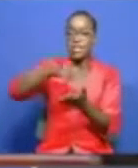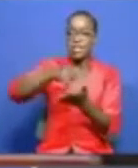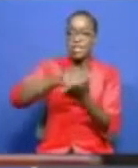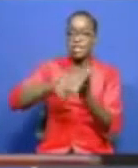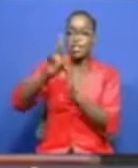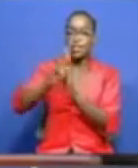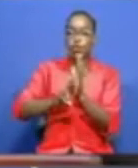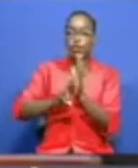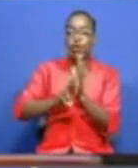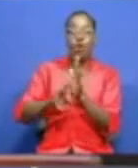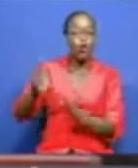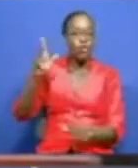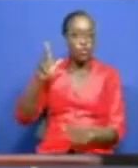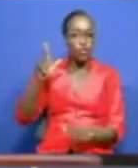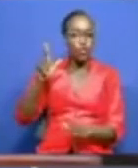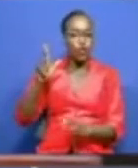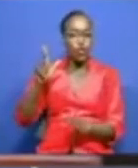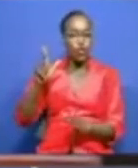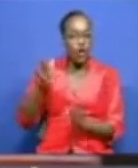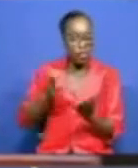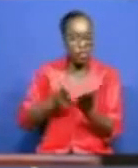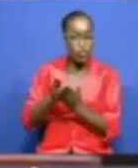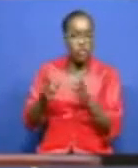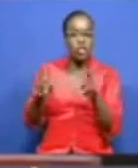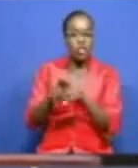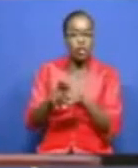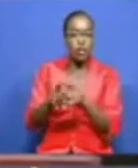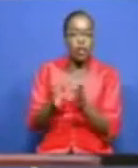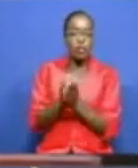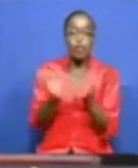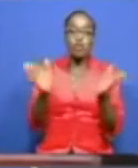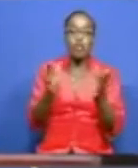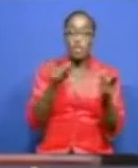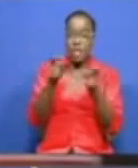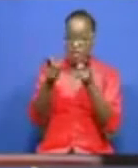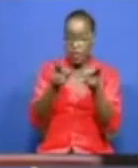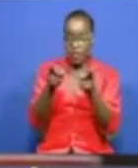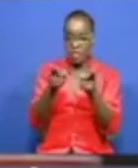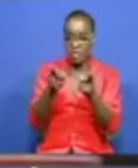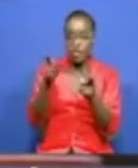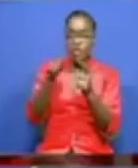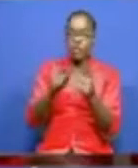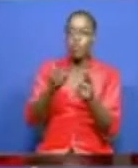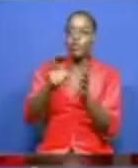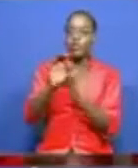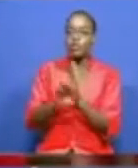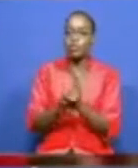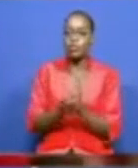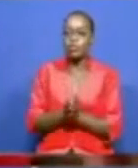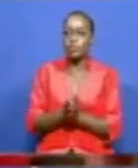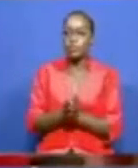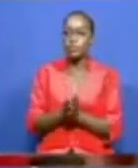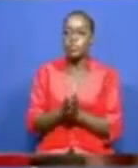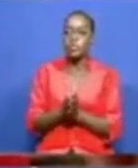law, and fidelity to the same across public governance to the Constitution.